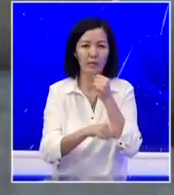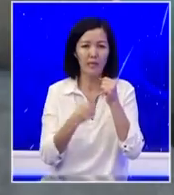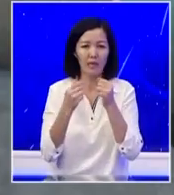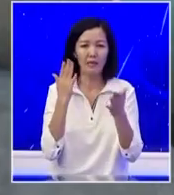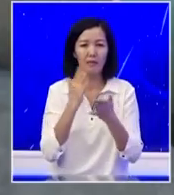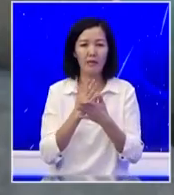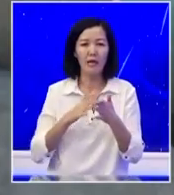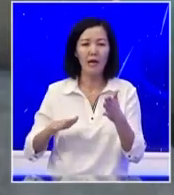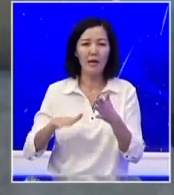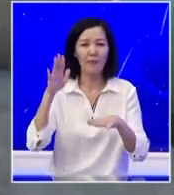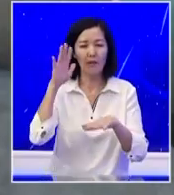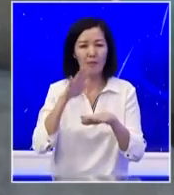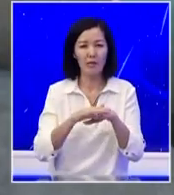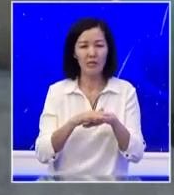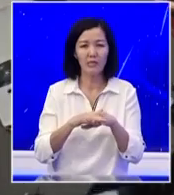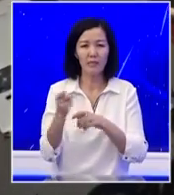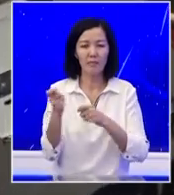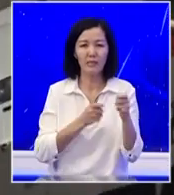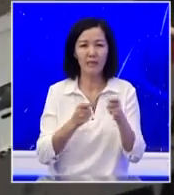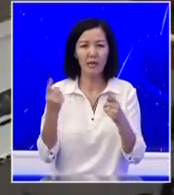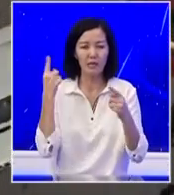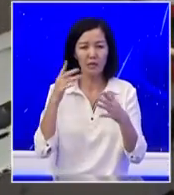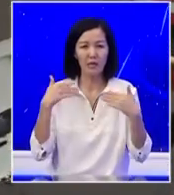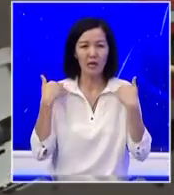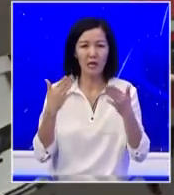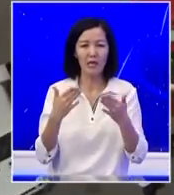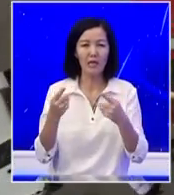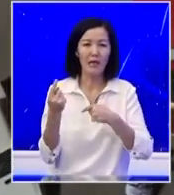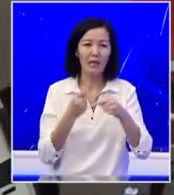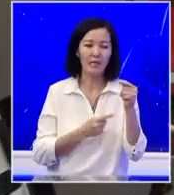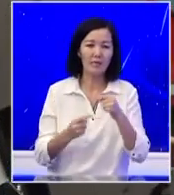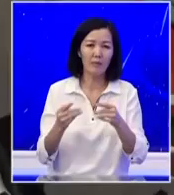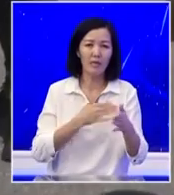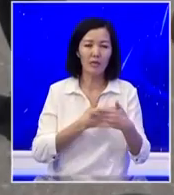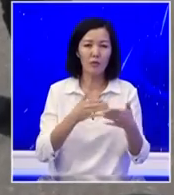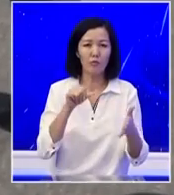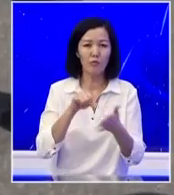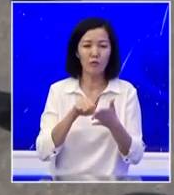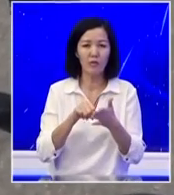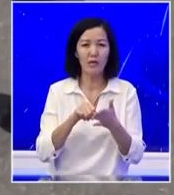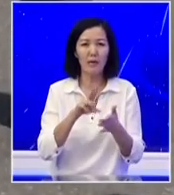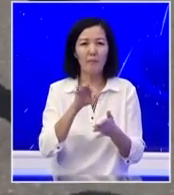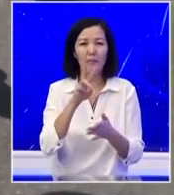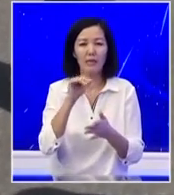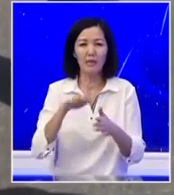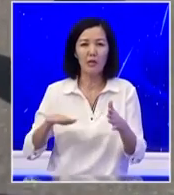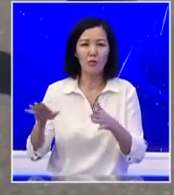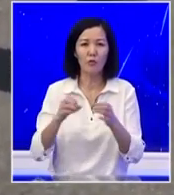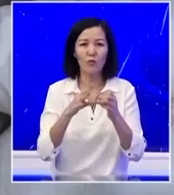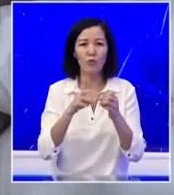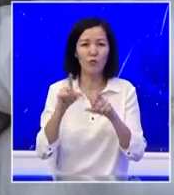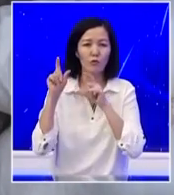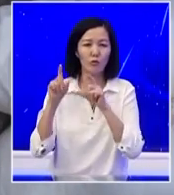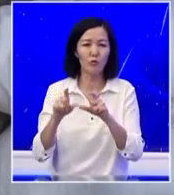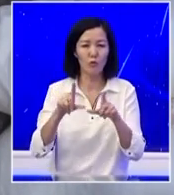материалдары тағы бар. Аймақ басшысы бастаған игі бастамаға жетісулық кәсіпкерлер осылай үн қосты. Сөйтіп Мақтарал өңіріне